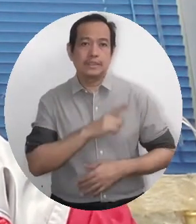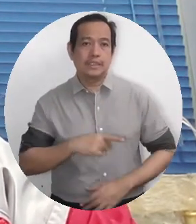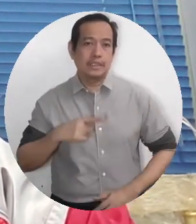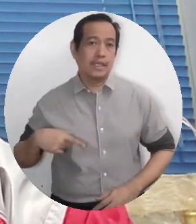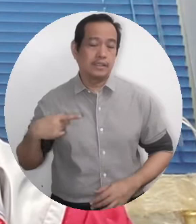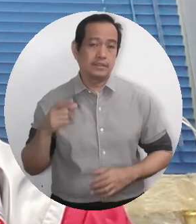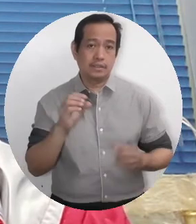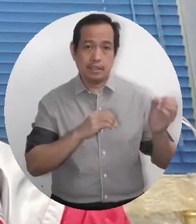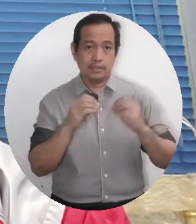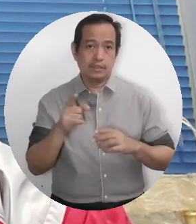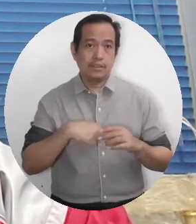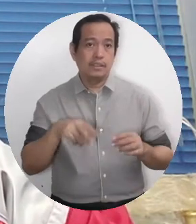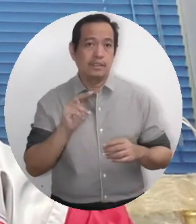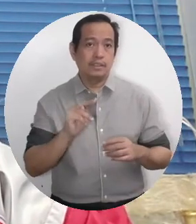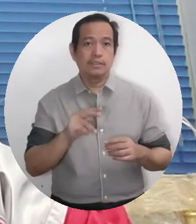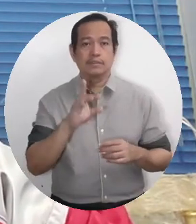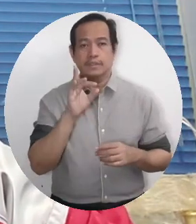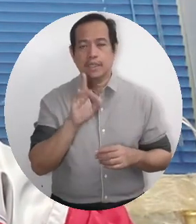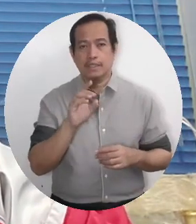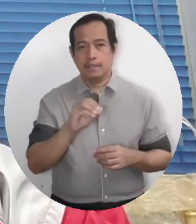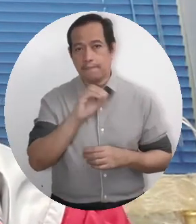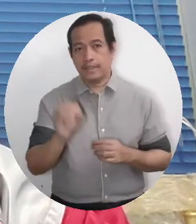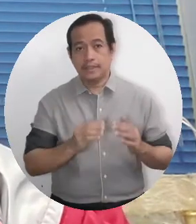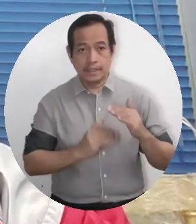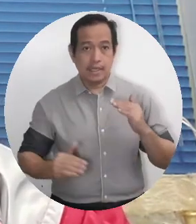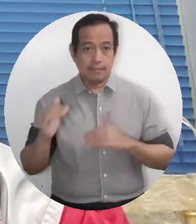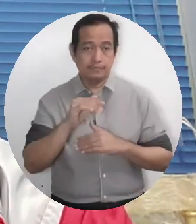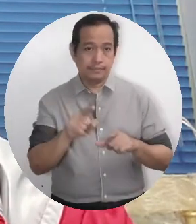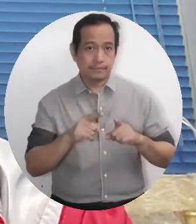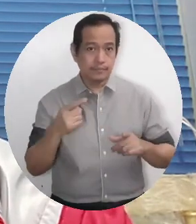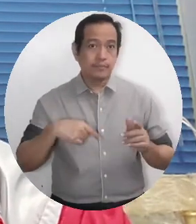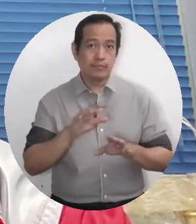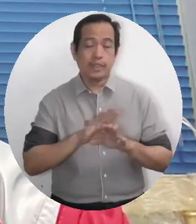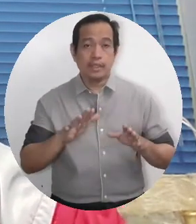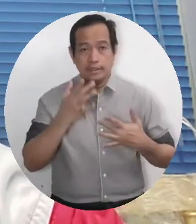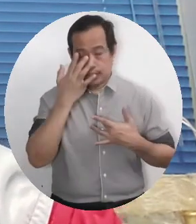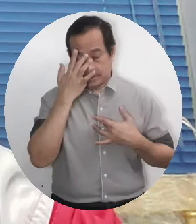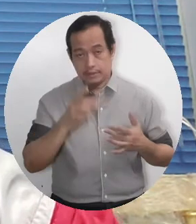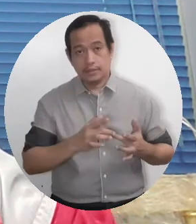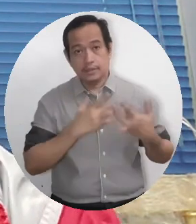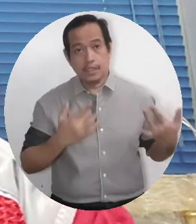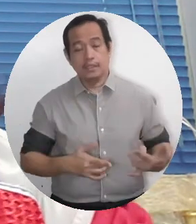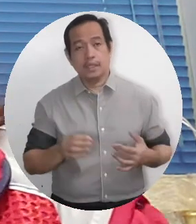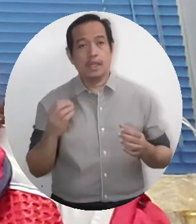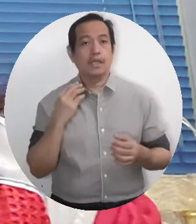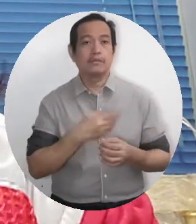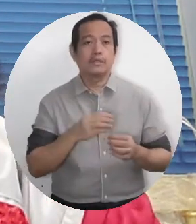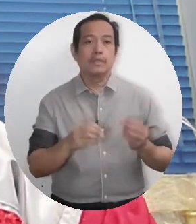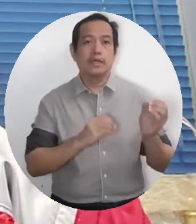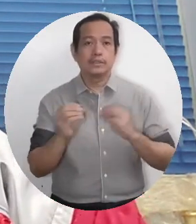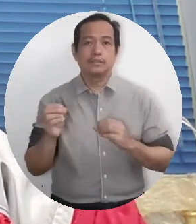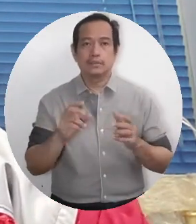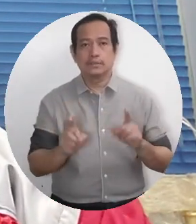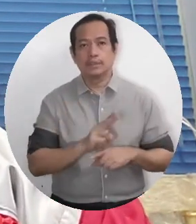ang daanan papunta sa baga. Ang gusto natin is 80% and above. Syempre tayong mga walang sakit sa puso, ang